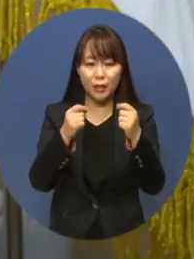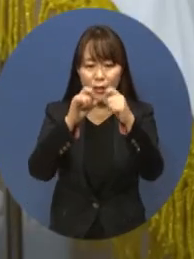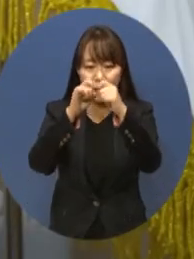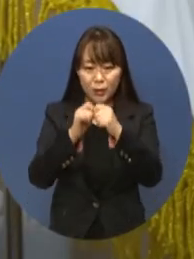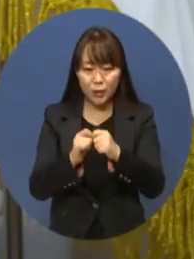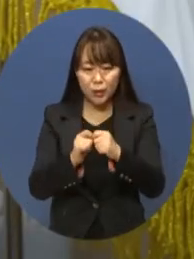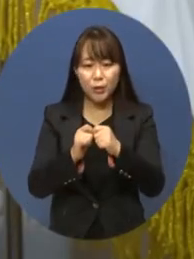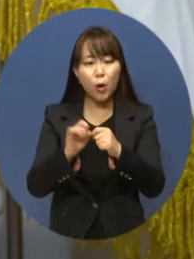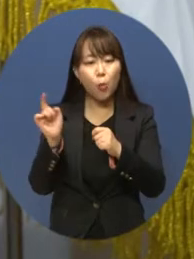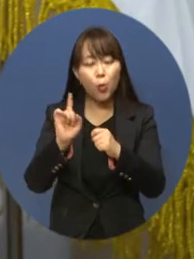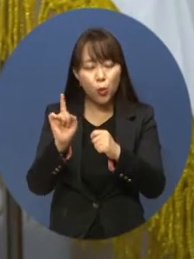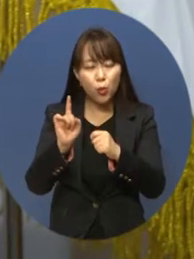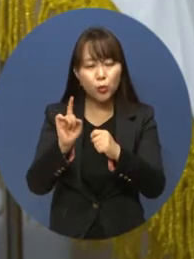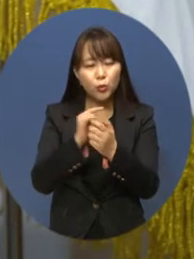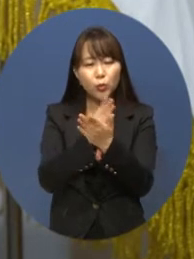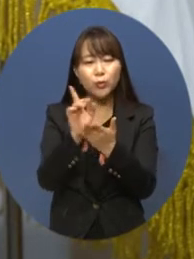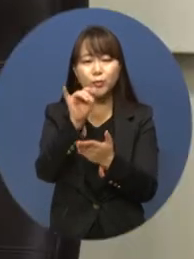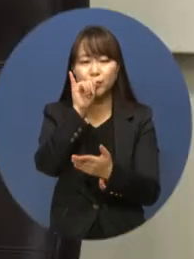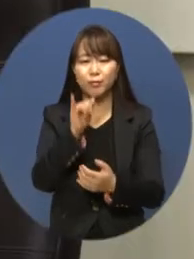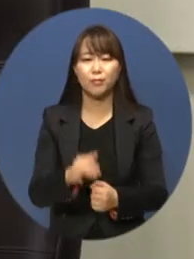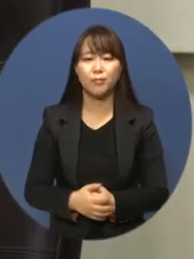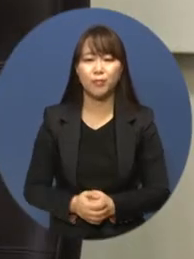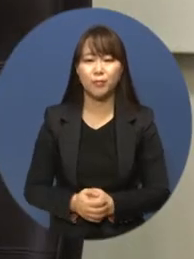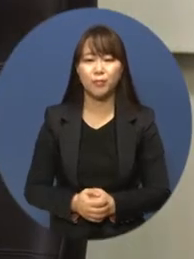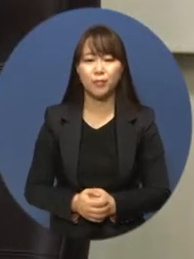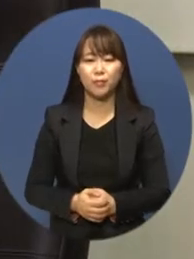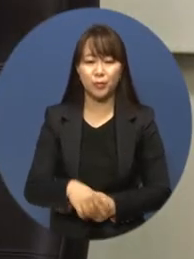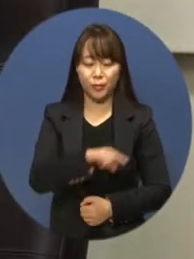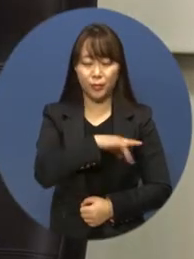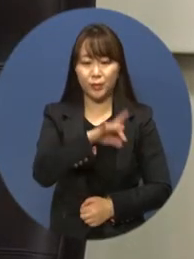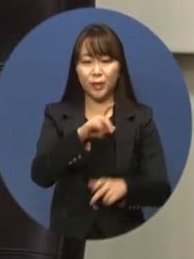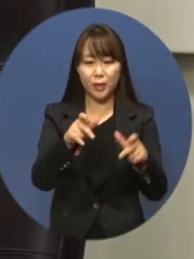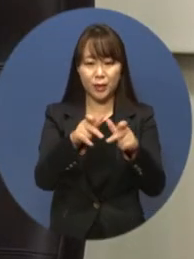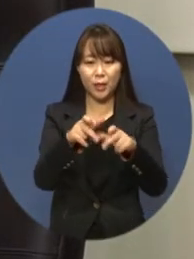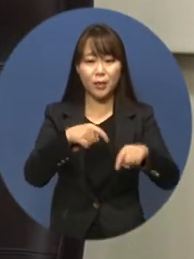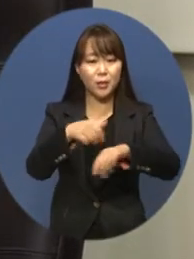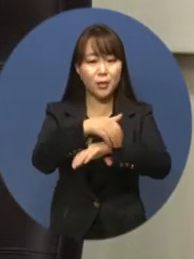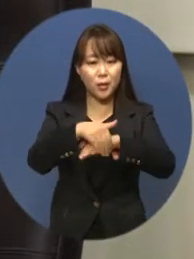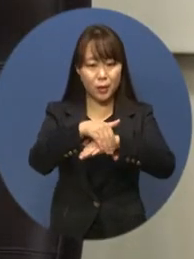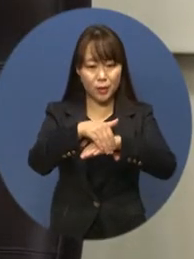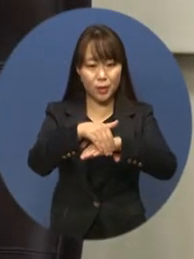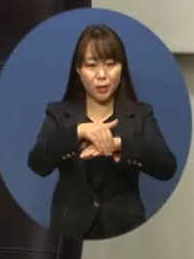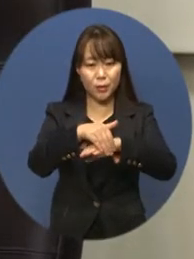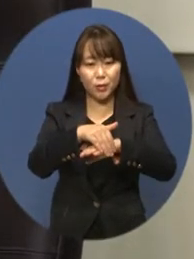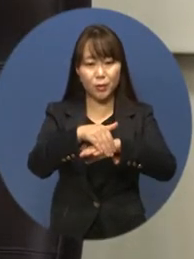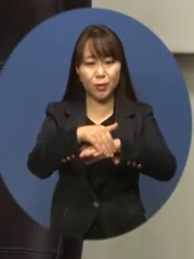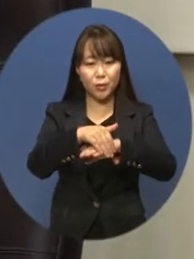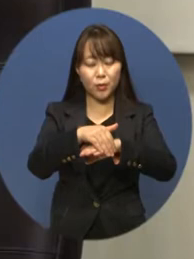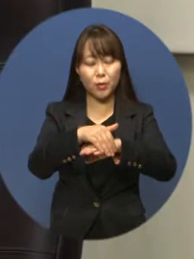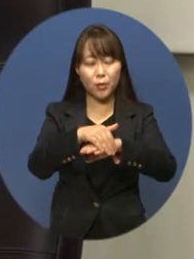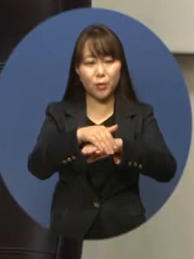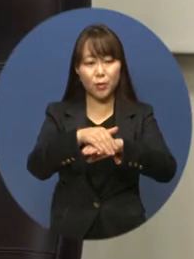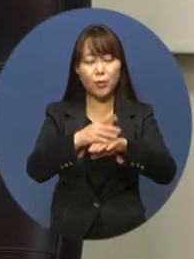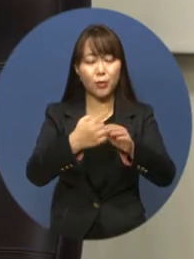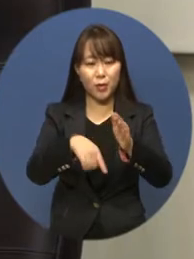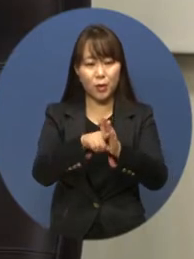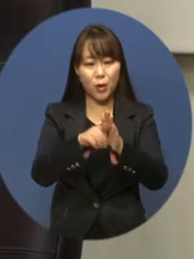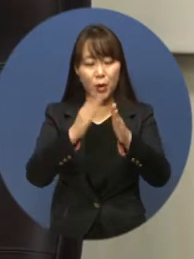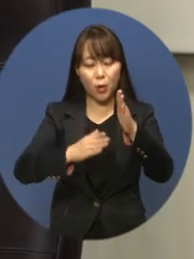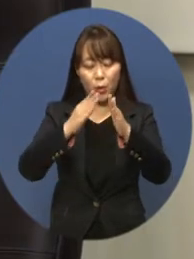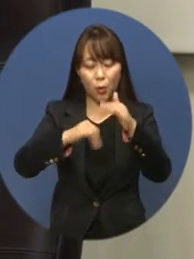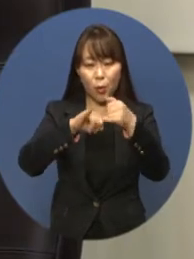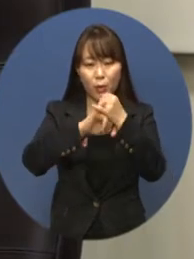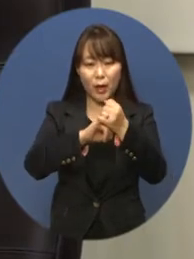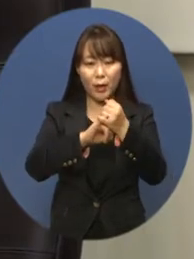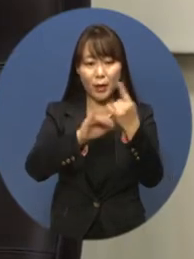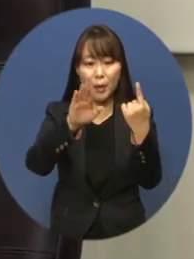정책들이 구체적으로 어떤 것들이 있을까요? 저는 이제 먼저 장애인 정책을 하기 위해서 제가 공약